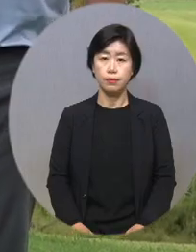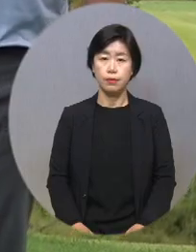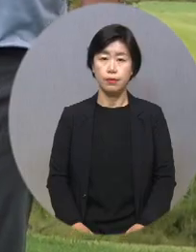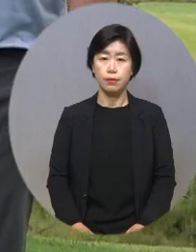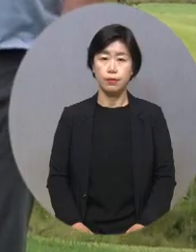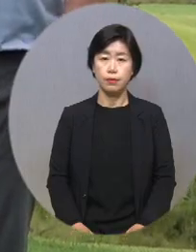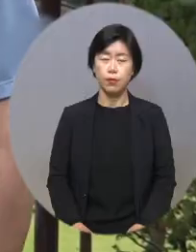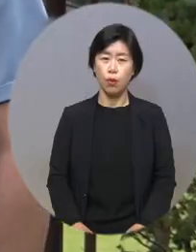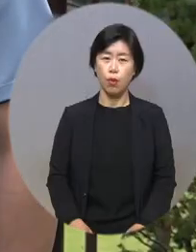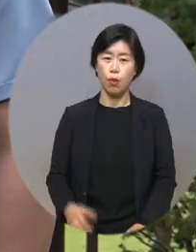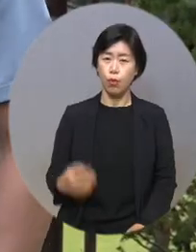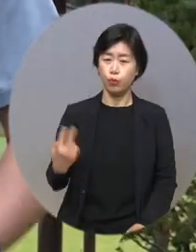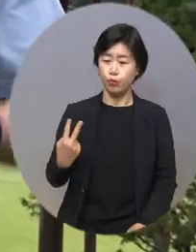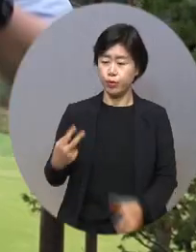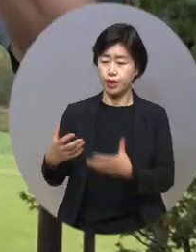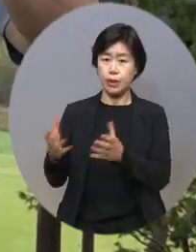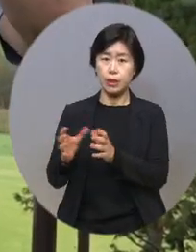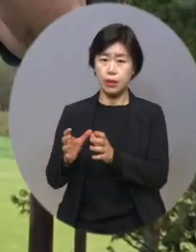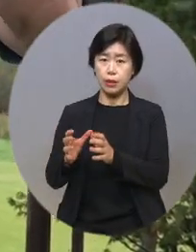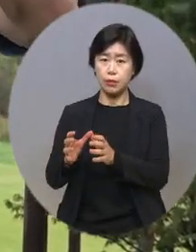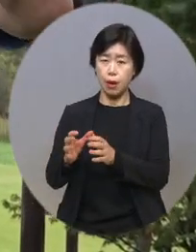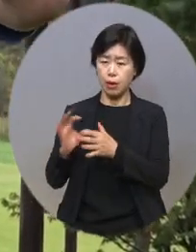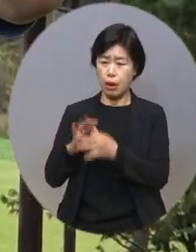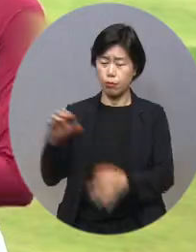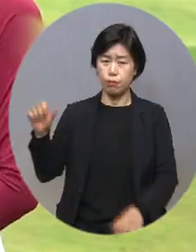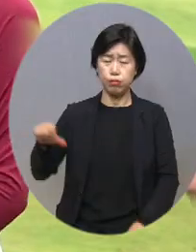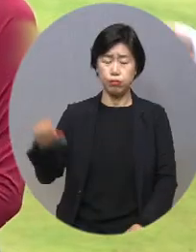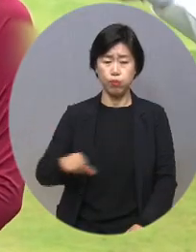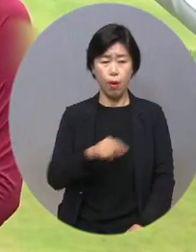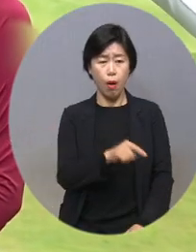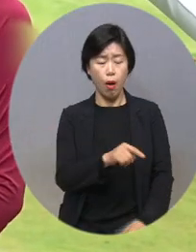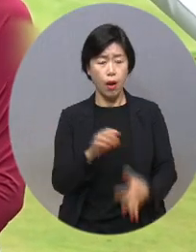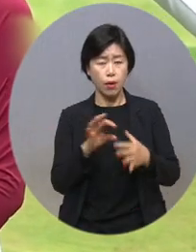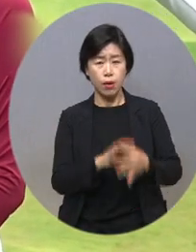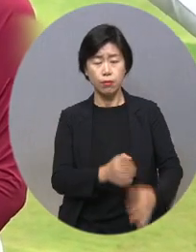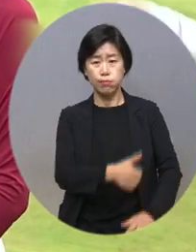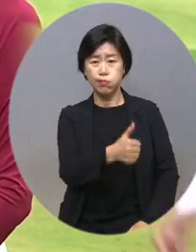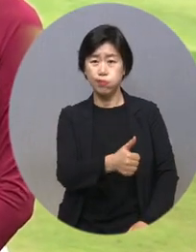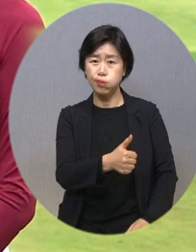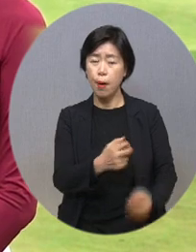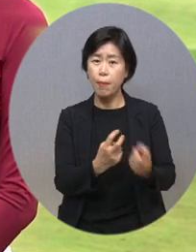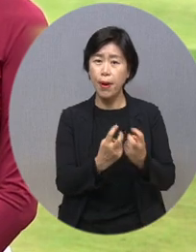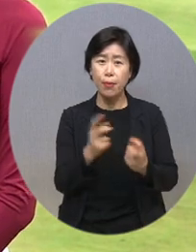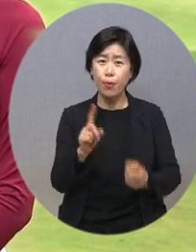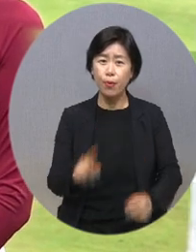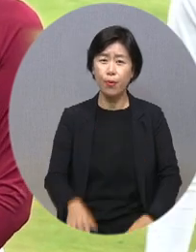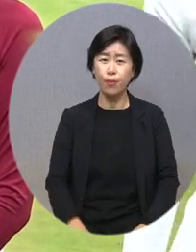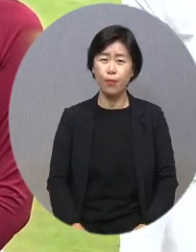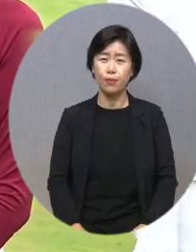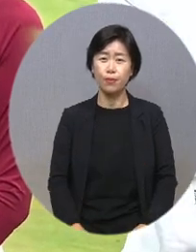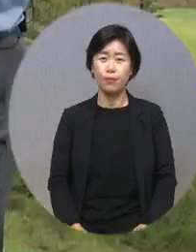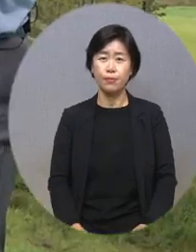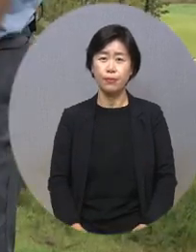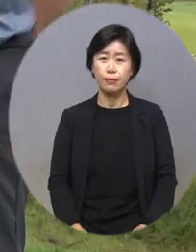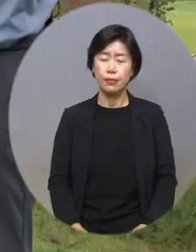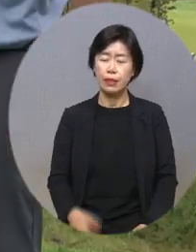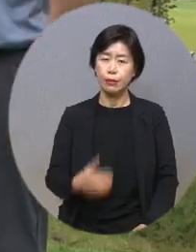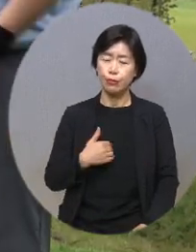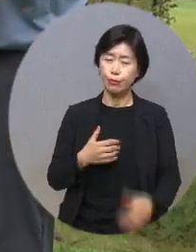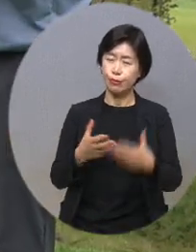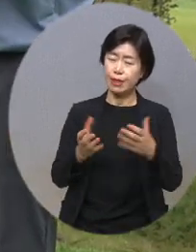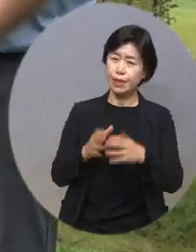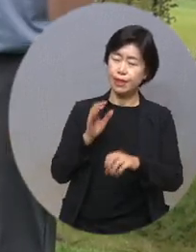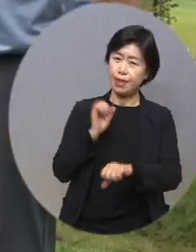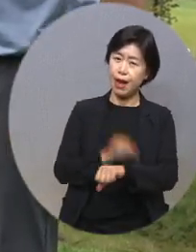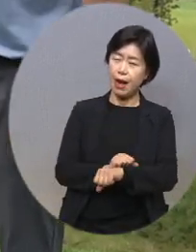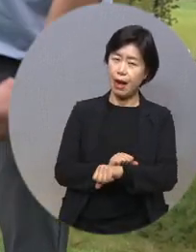이게 너무 이기니까 좀 그렇다. 아니 어떻게 계속 이겨? 이게 내가 잘 쳐서 이기는 거니까 여기가 못해서 이기는 거야. 방송을 모르는 거야.